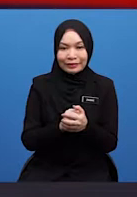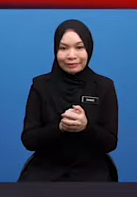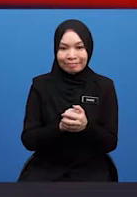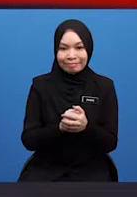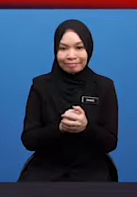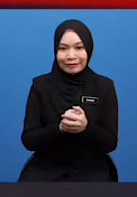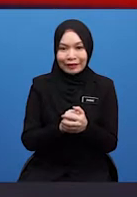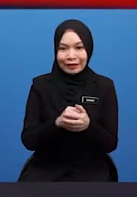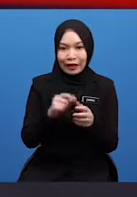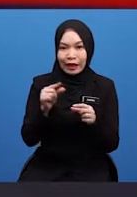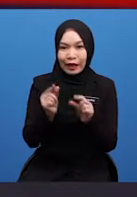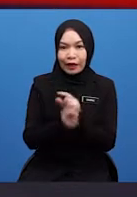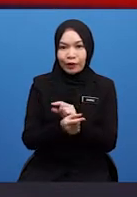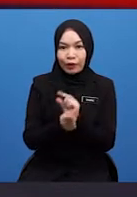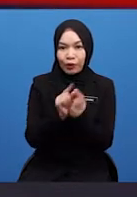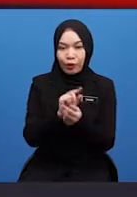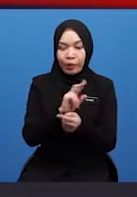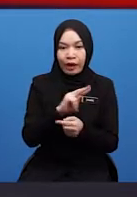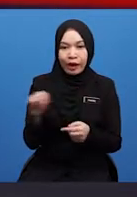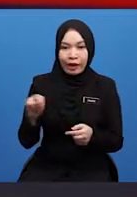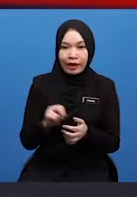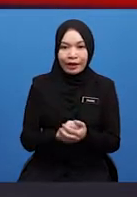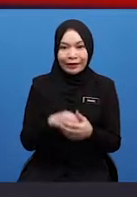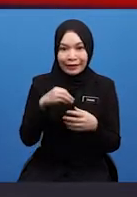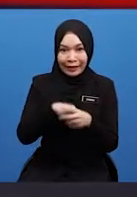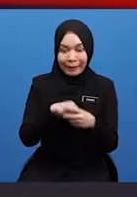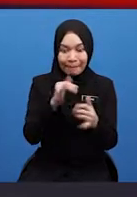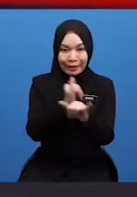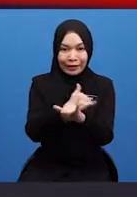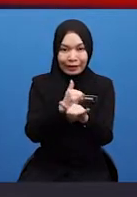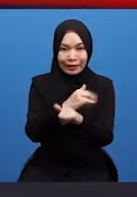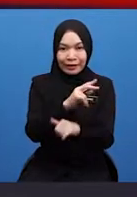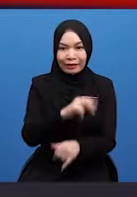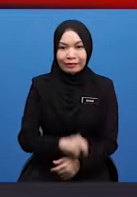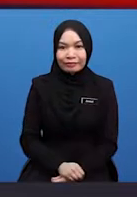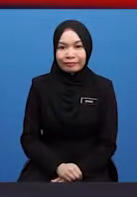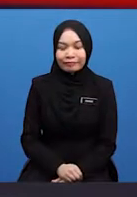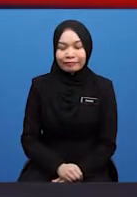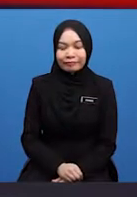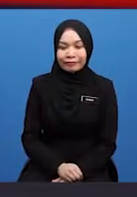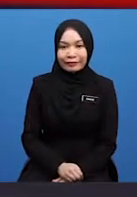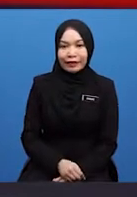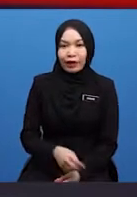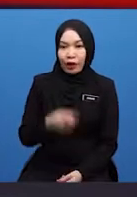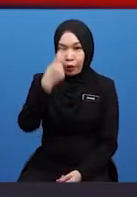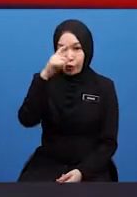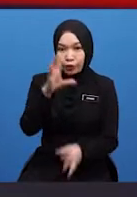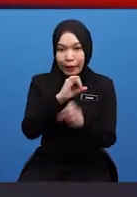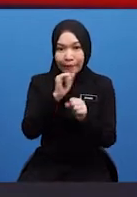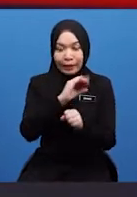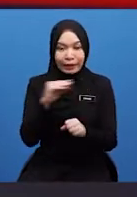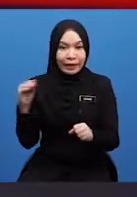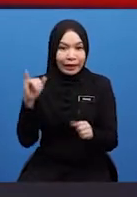pengkaryaan. Bahagian dalam kadar banding mempunyai kaitan rapat untuk membentuk imej yang tepat